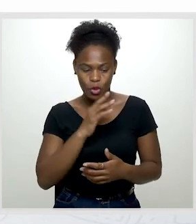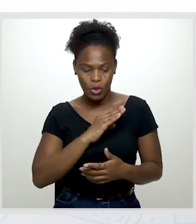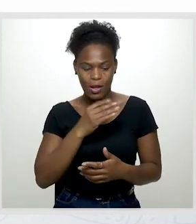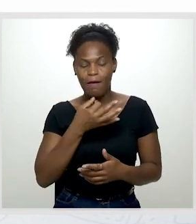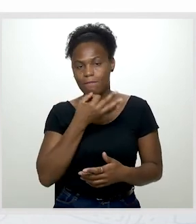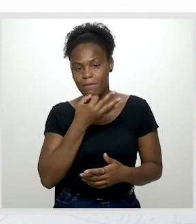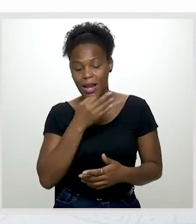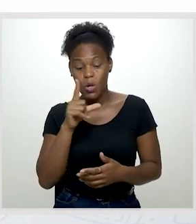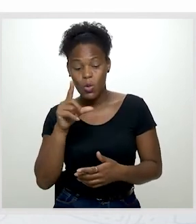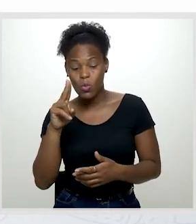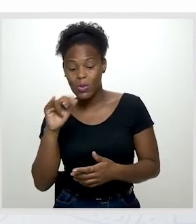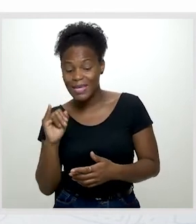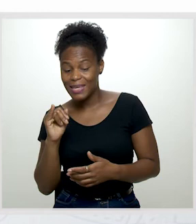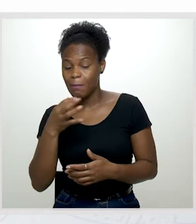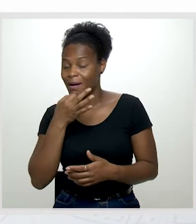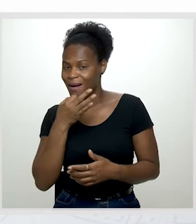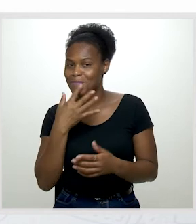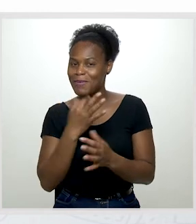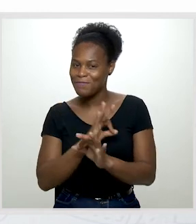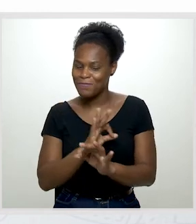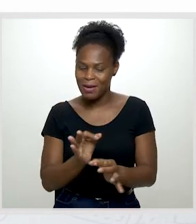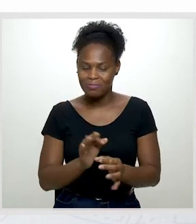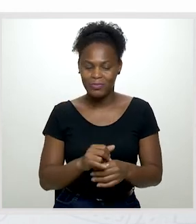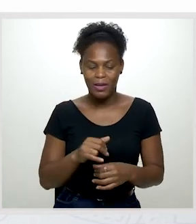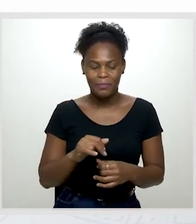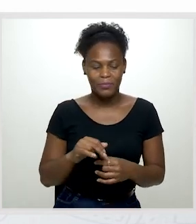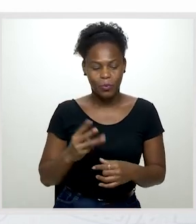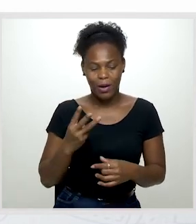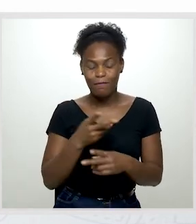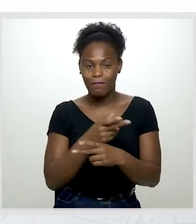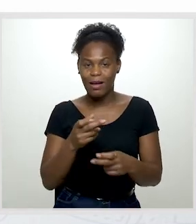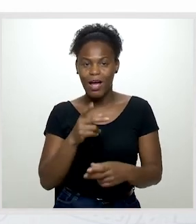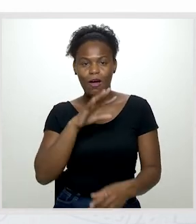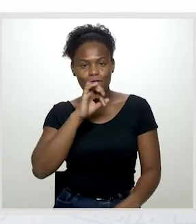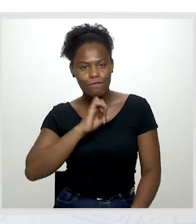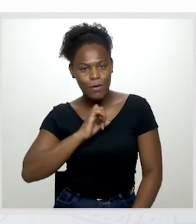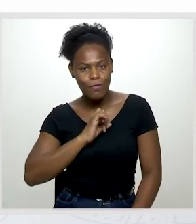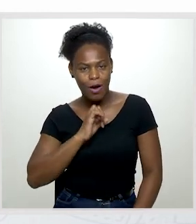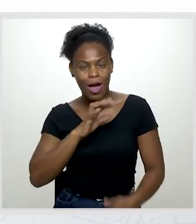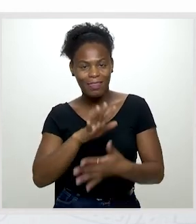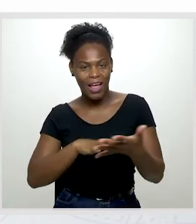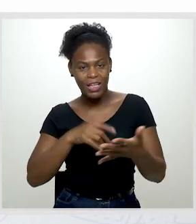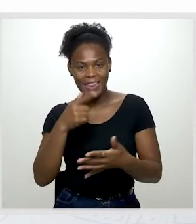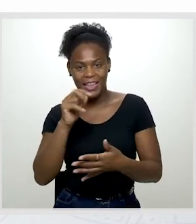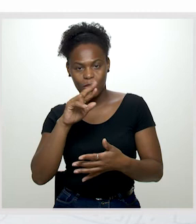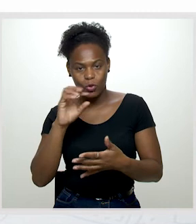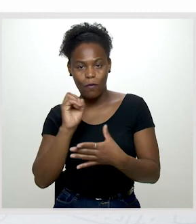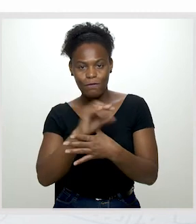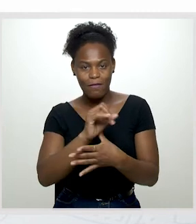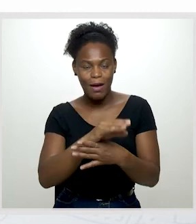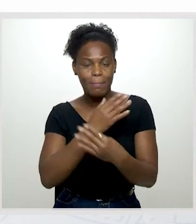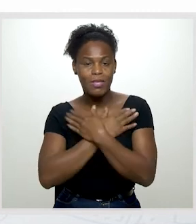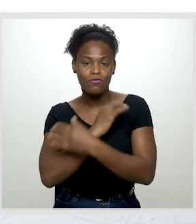Une dame lui parle. Parfait. Troisième phrase. Mon fils envoie des textos à ses